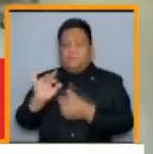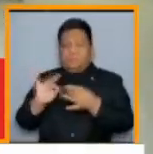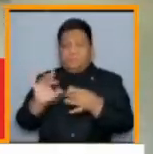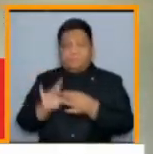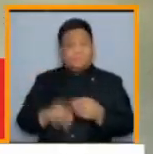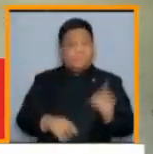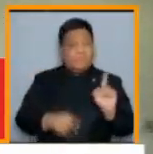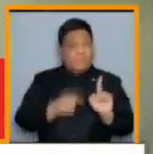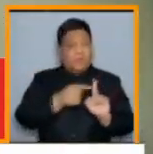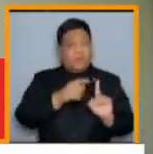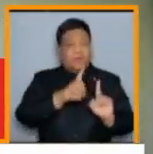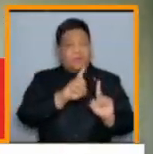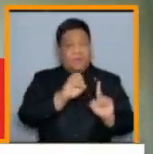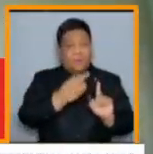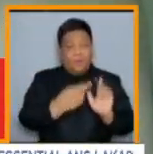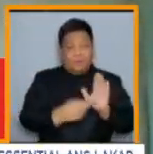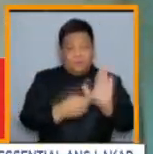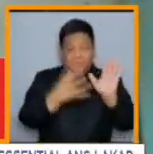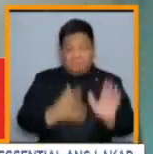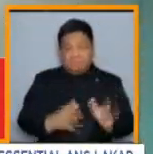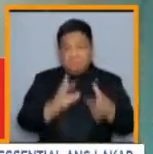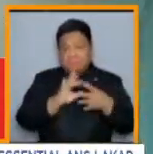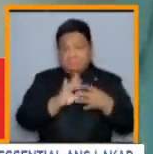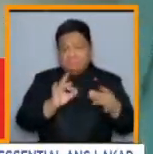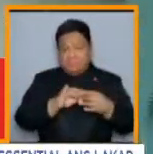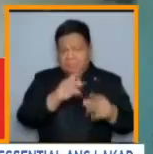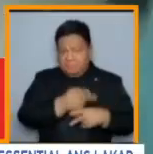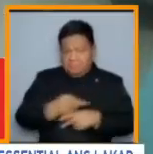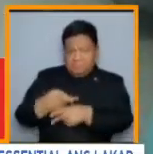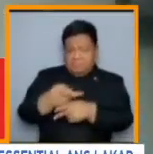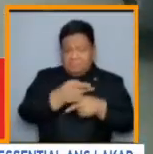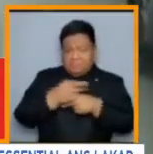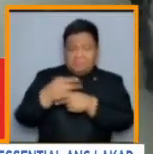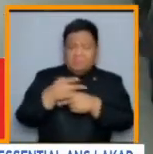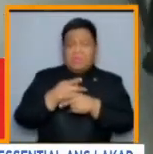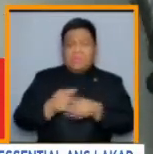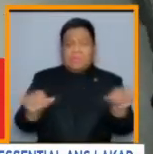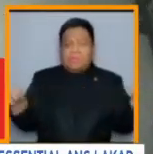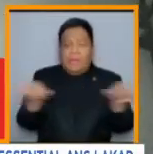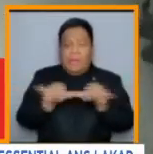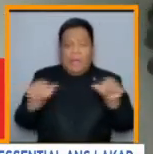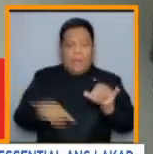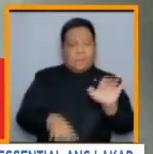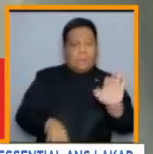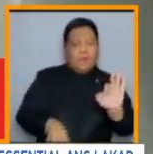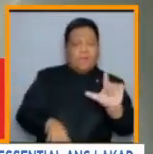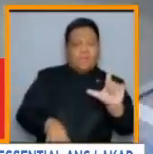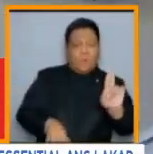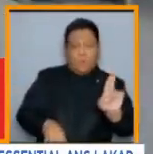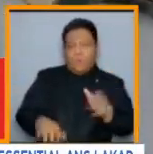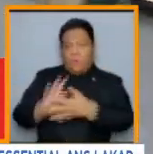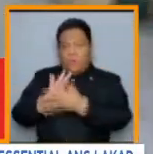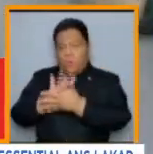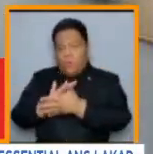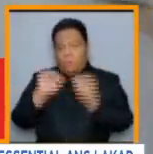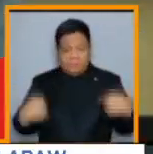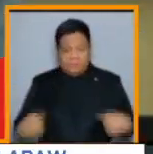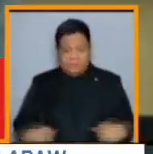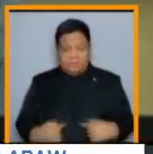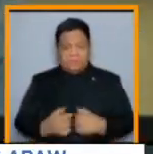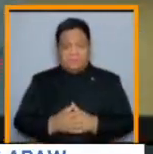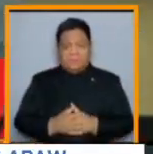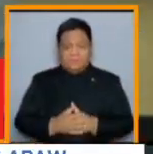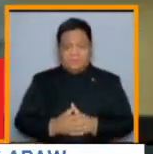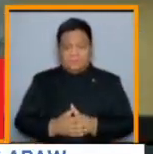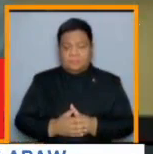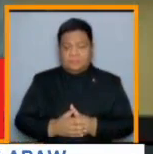publiko dahil halos magkapareho ang sintomas ng flu at COVID, gaya ng lagnat, muscle pain at runny nose. It's